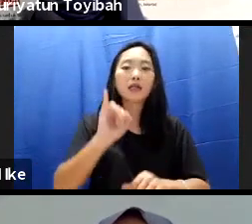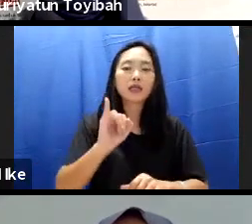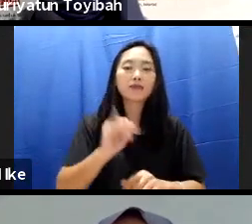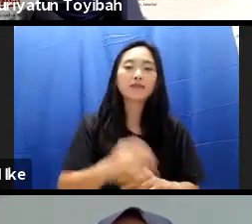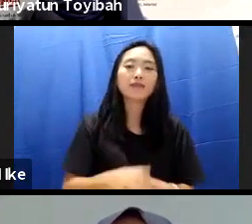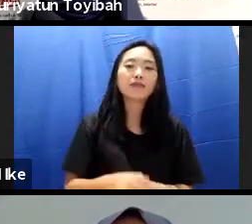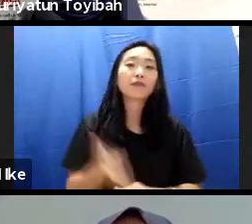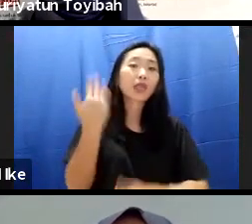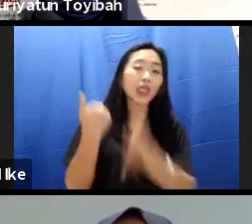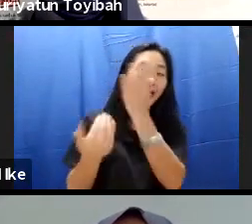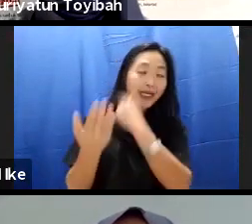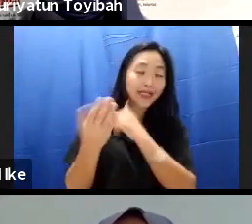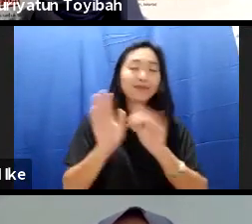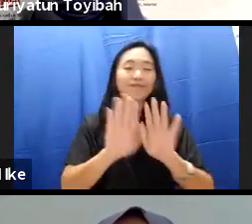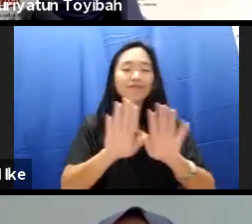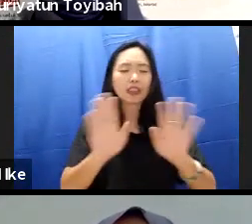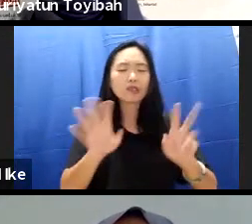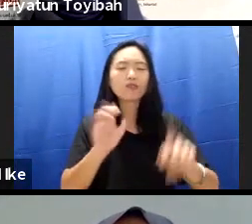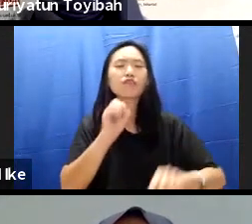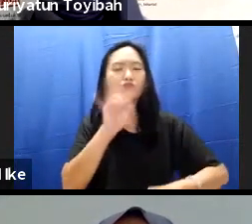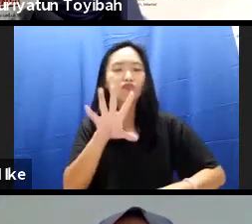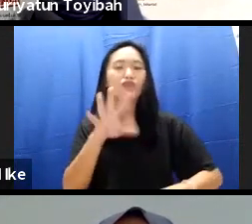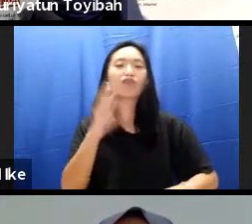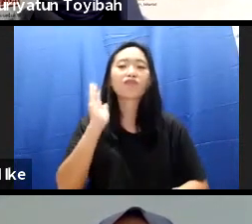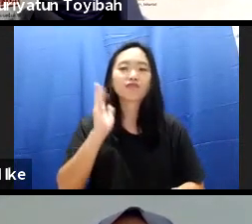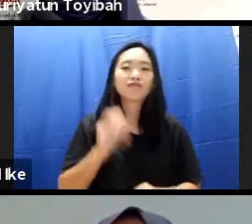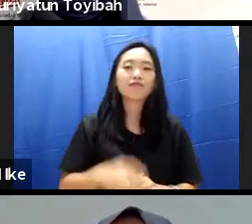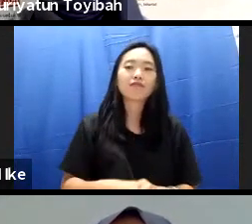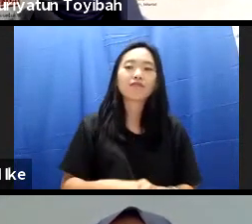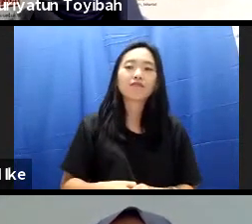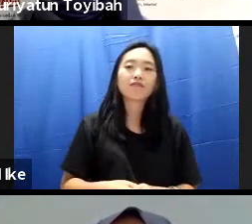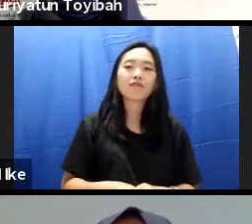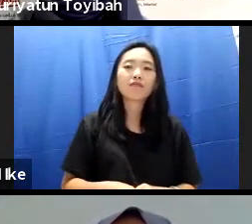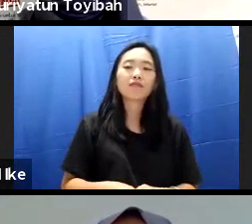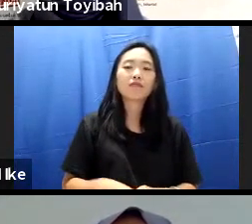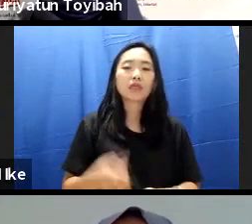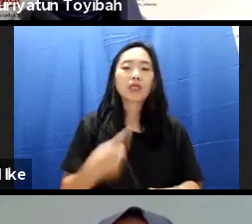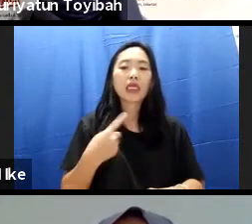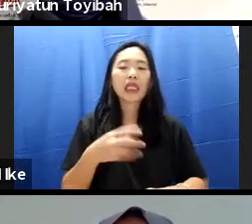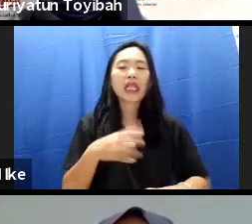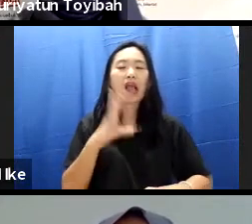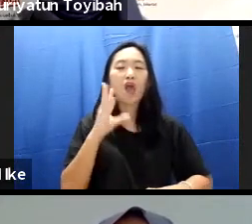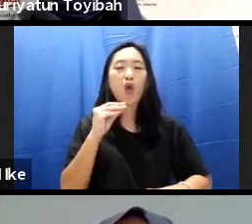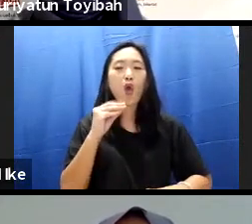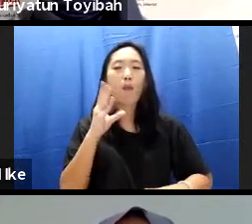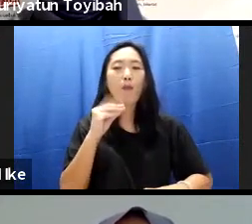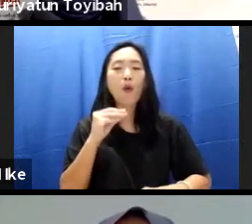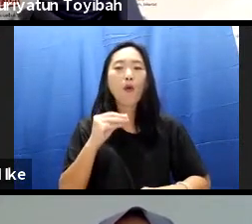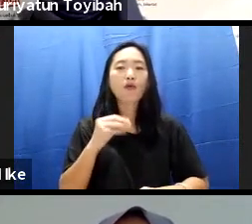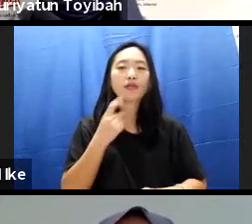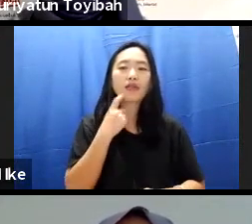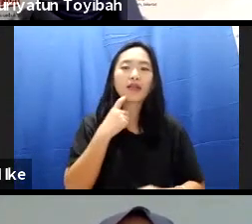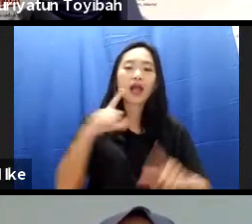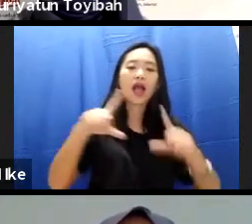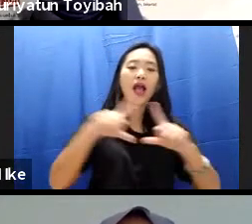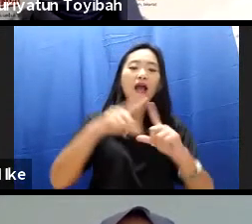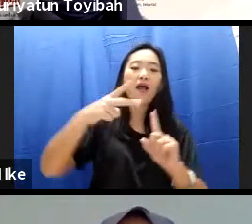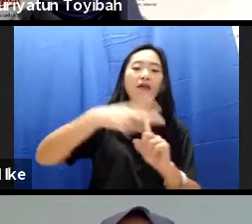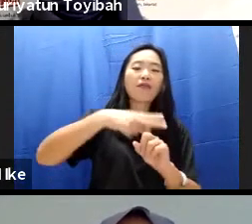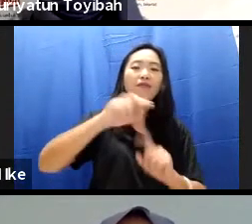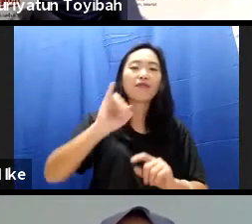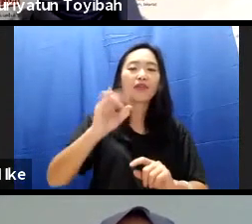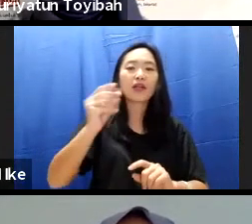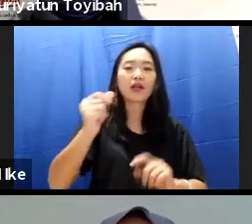para narasumber sebelumnya. Nah kalau kita ngomongin affirmative action gitu ya, seperti itu. Nah kalau di